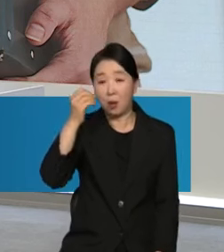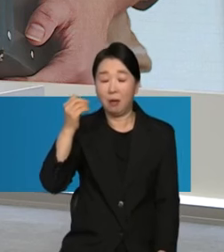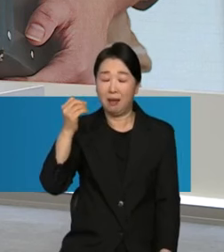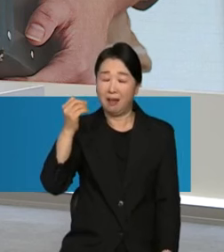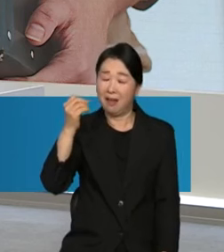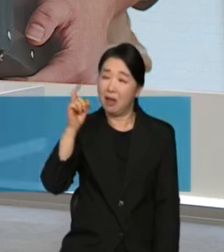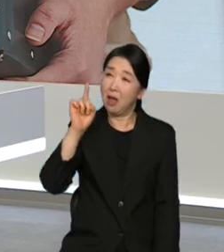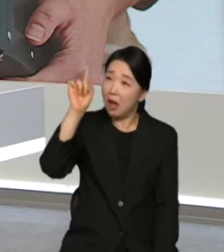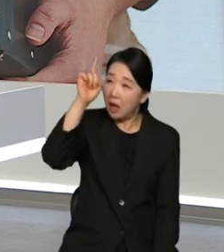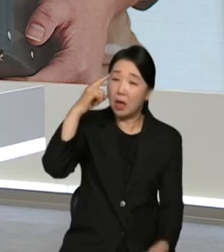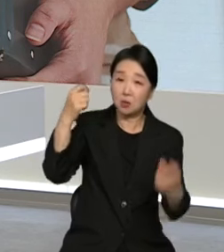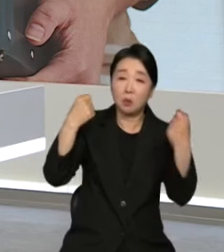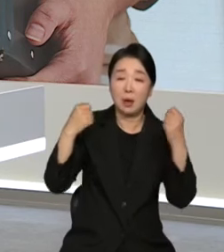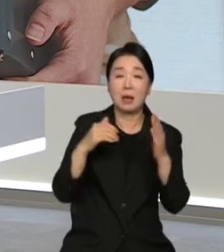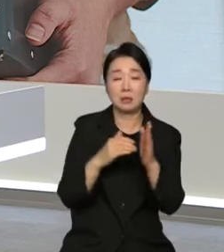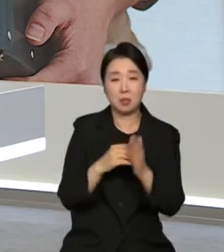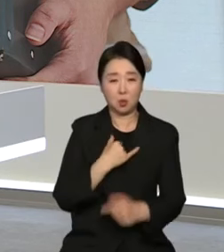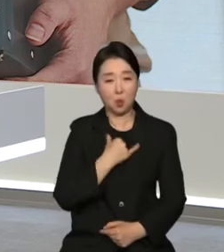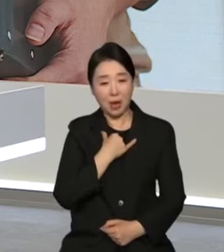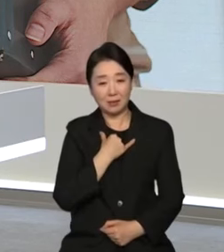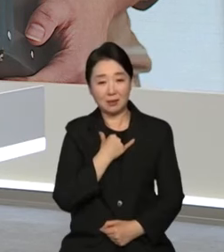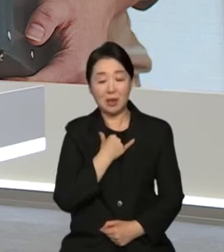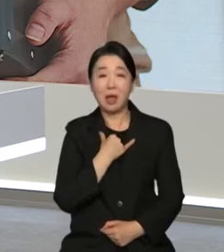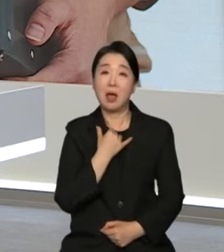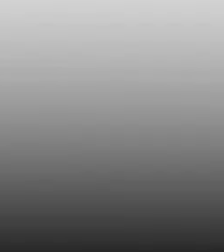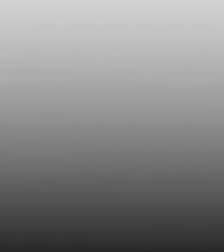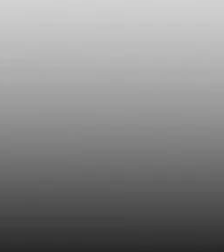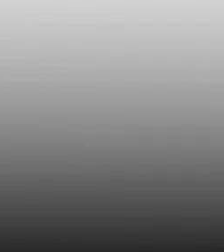경고음이 켜졌습니다. 김서윤 기자가 취재했습니다.